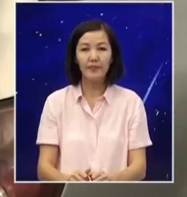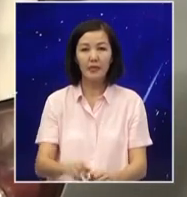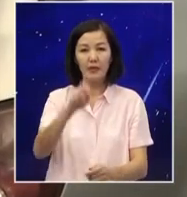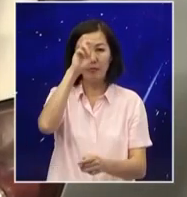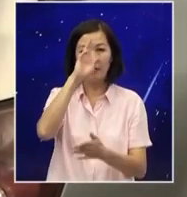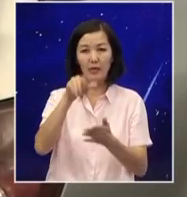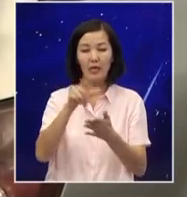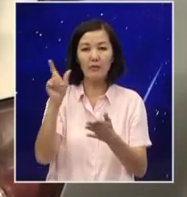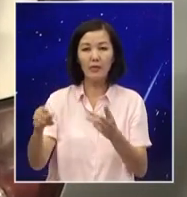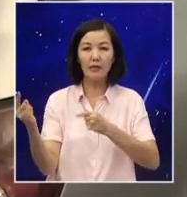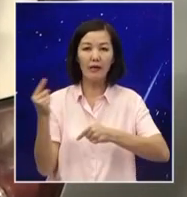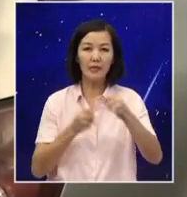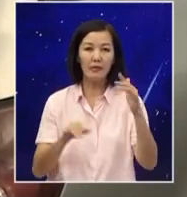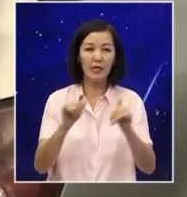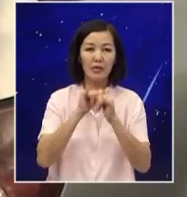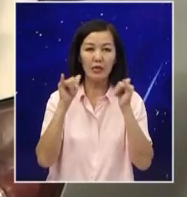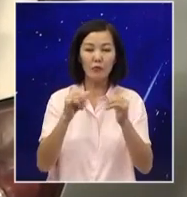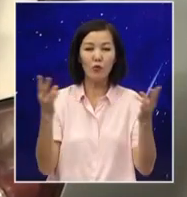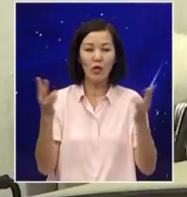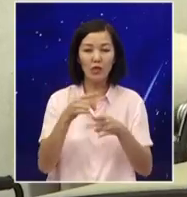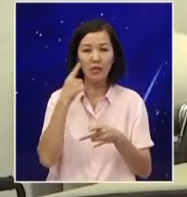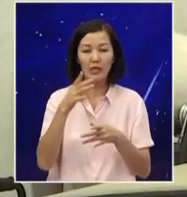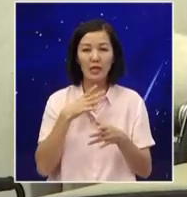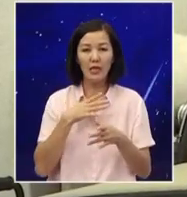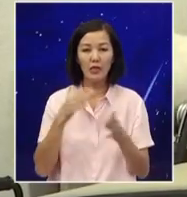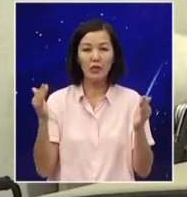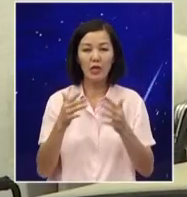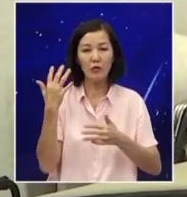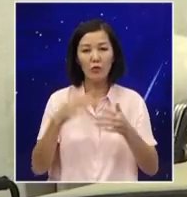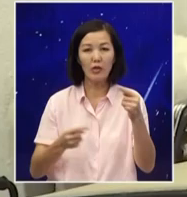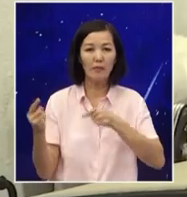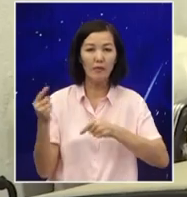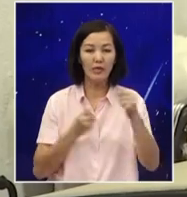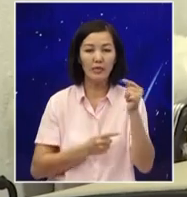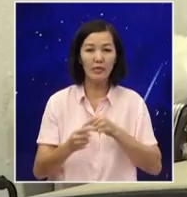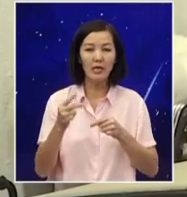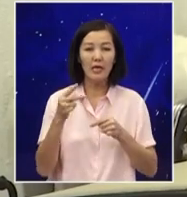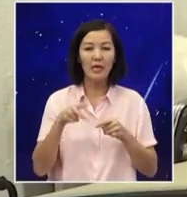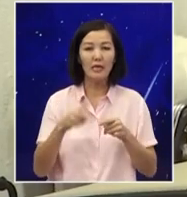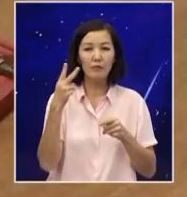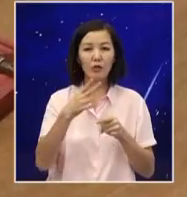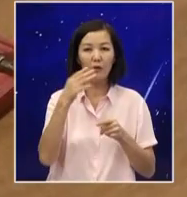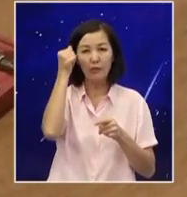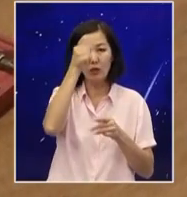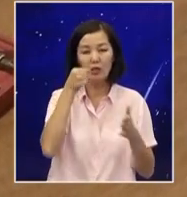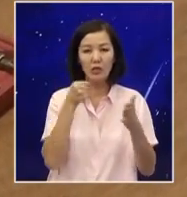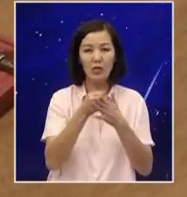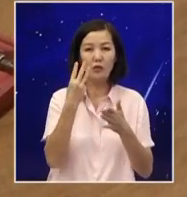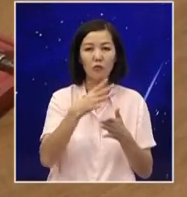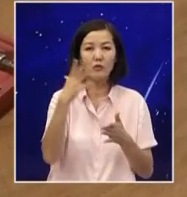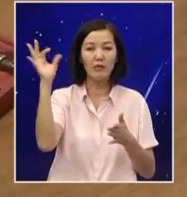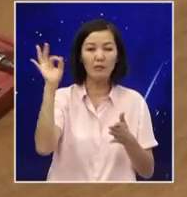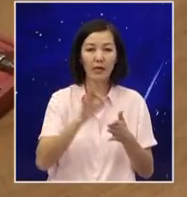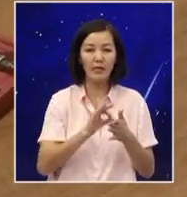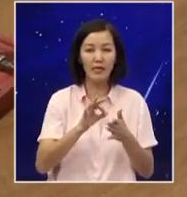Мемлекет басшысы кәсіпкерлікті дамыту қажеттігін айтты. Жолдауында шағын және орта бизнес көрсеткішін 2025 жылға дейін 35%-ға